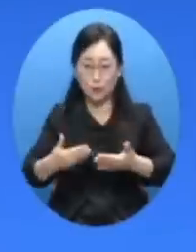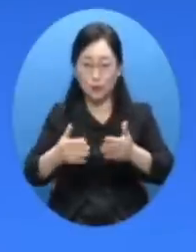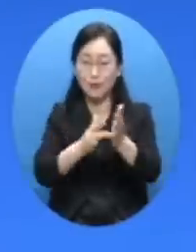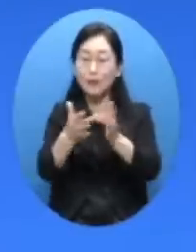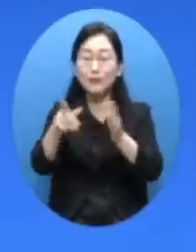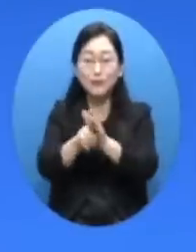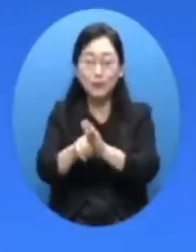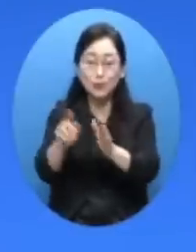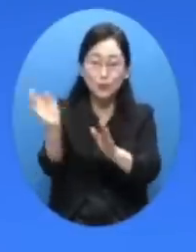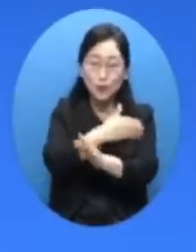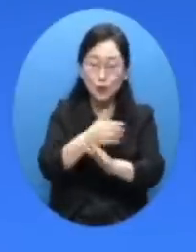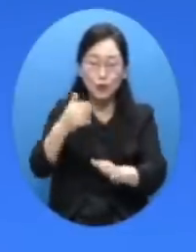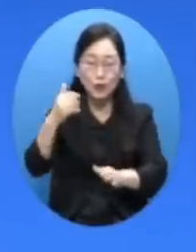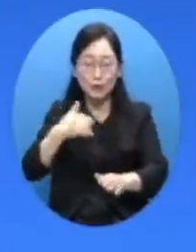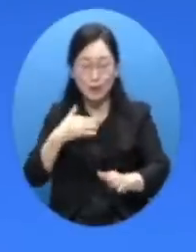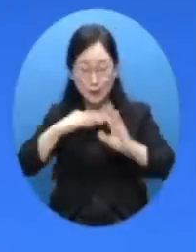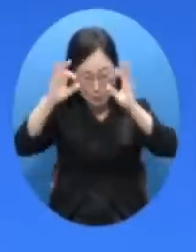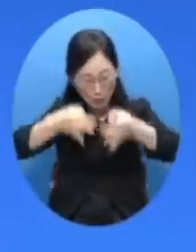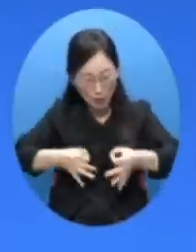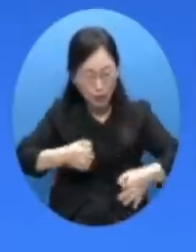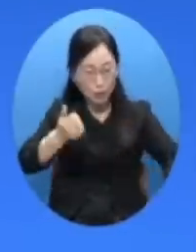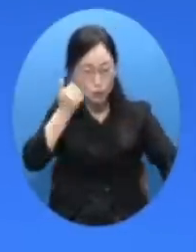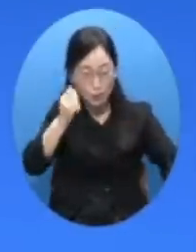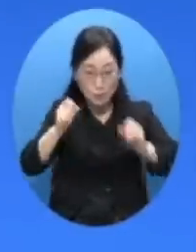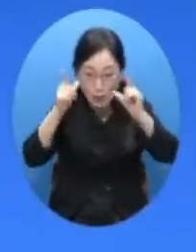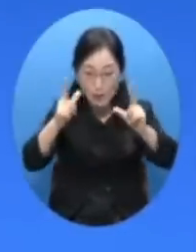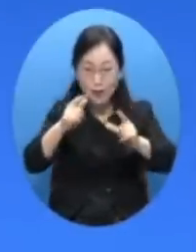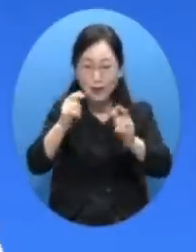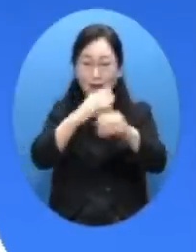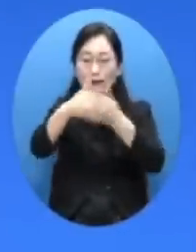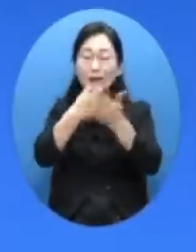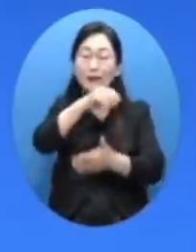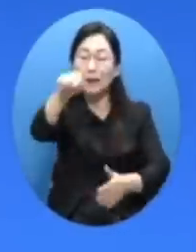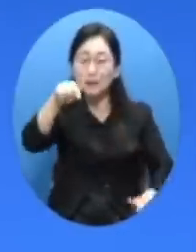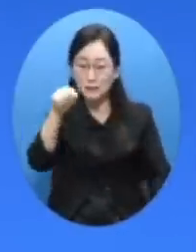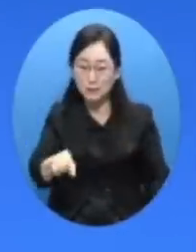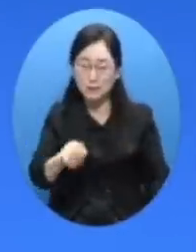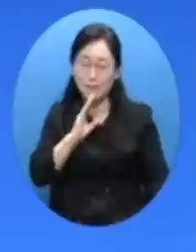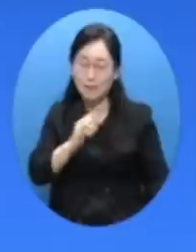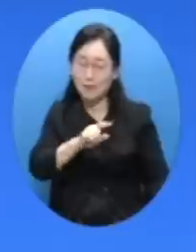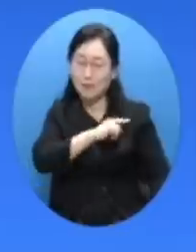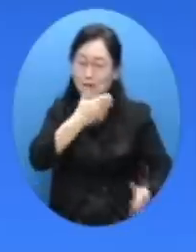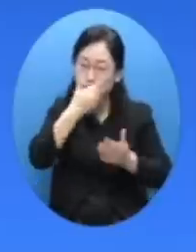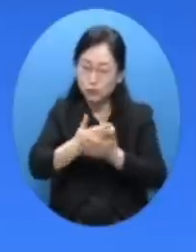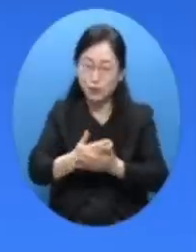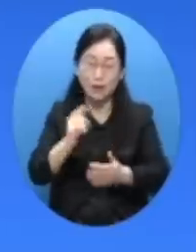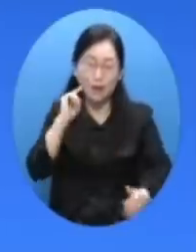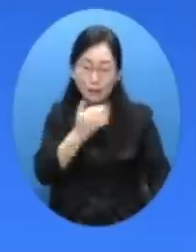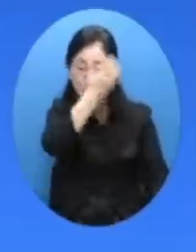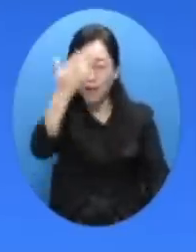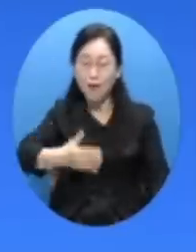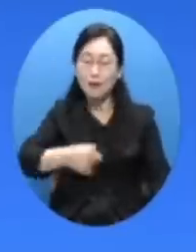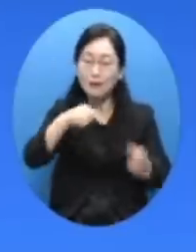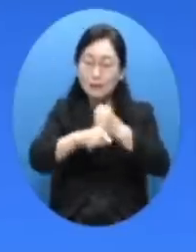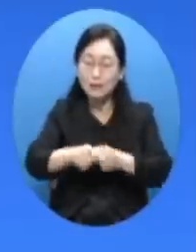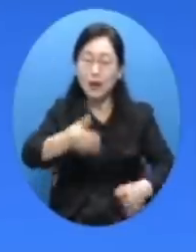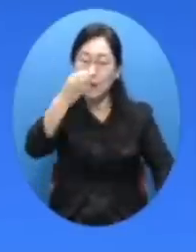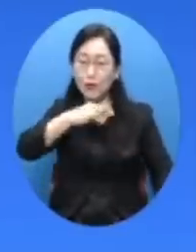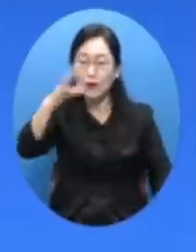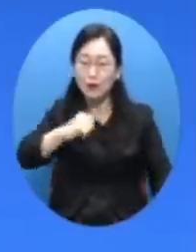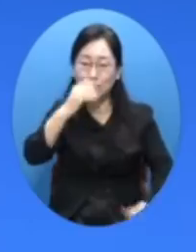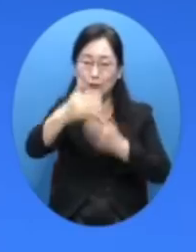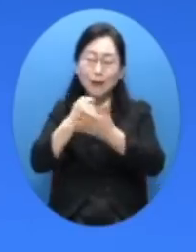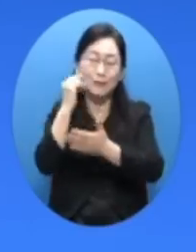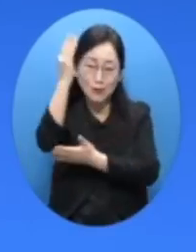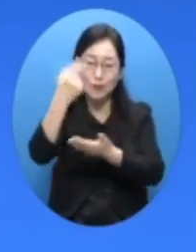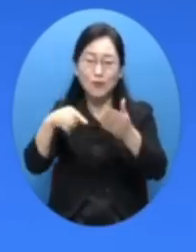내가 누구인가를 분명히 알아서 하나님 안에서 가장 귀하게 아름답게 의미 있게 보람 있게 하나님의 영광을 살아가는 우리